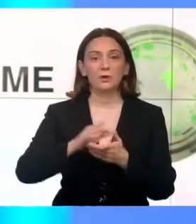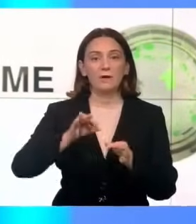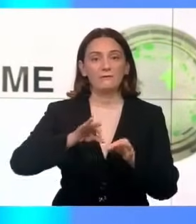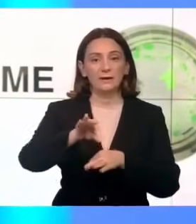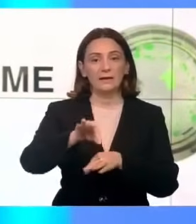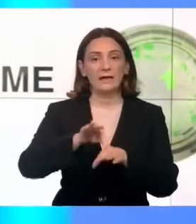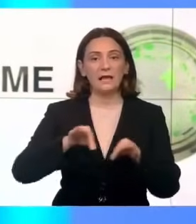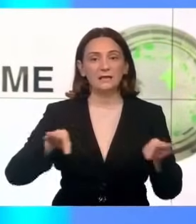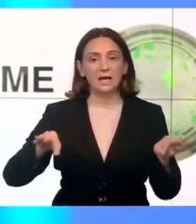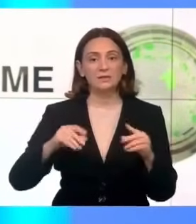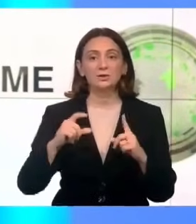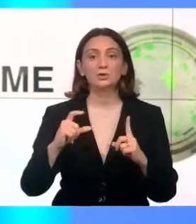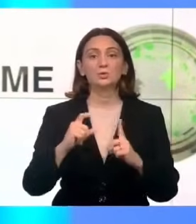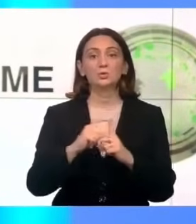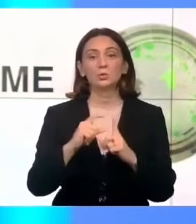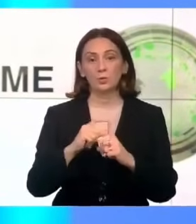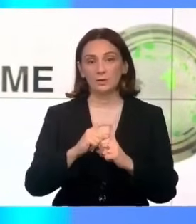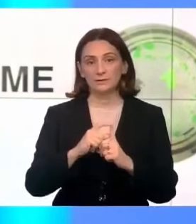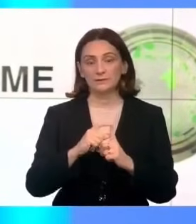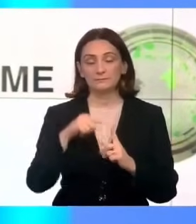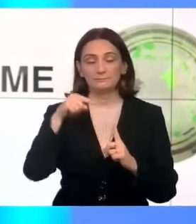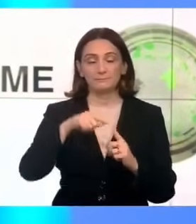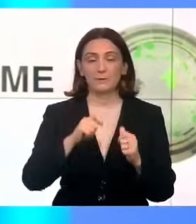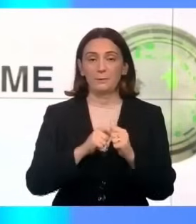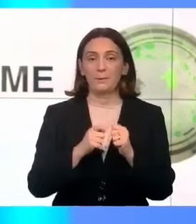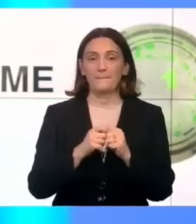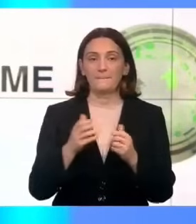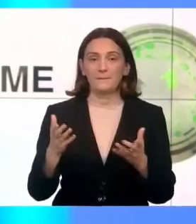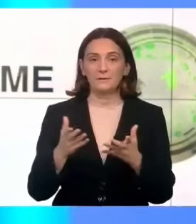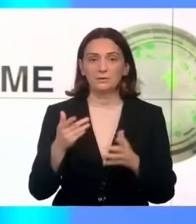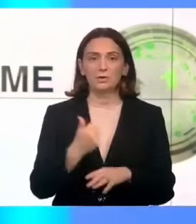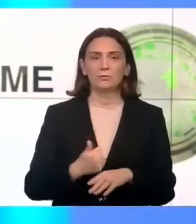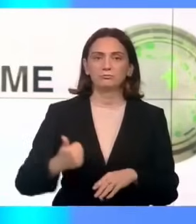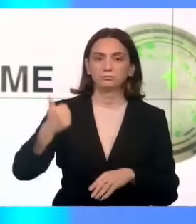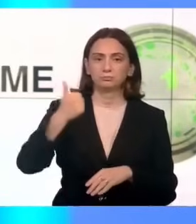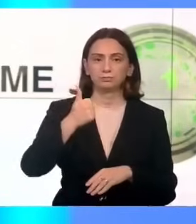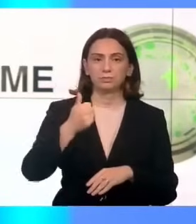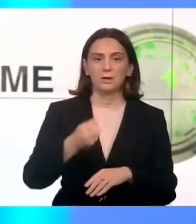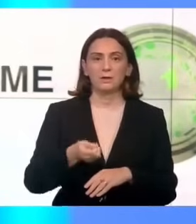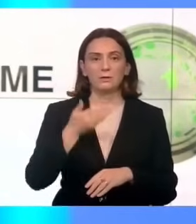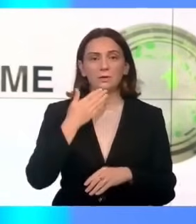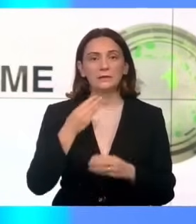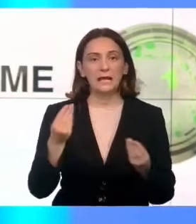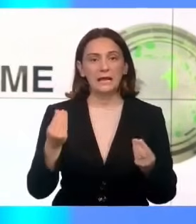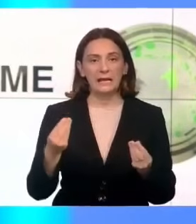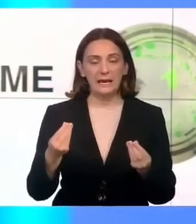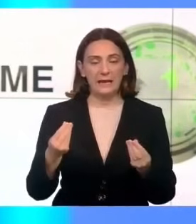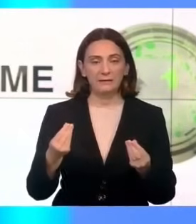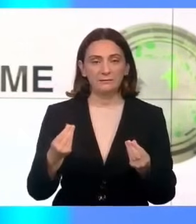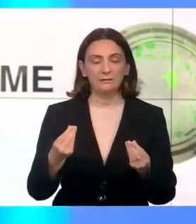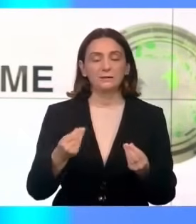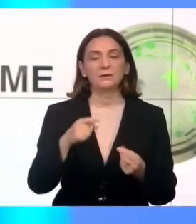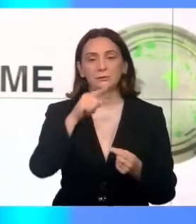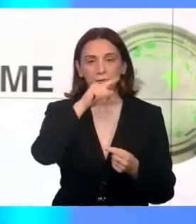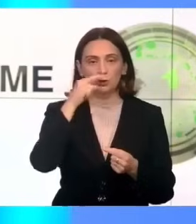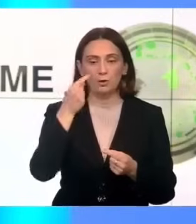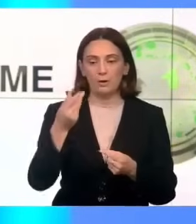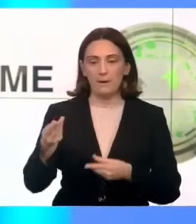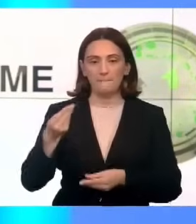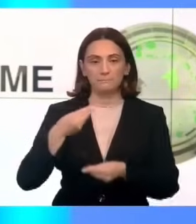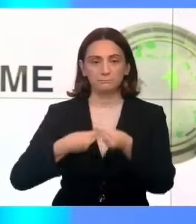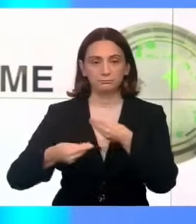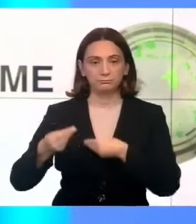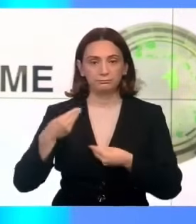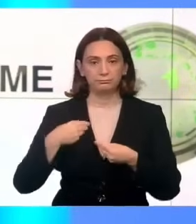veprimtaria kriminale e trafiqeve të drogës. Ish drejtuesja e kadastrës pastronte paratë të drogës nëpërmjet pasurive të